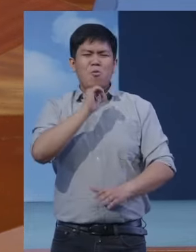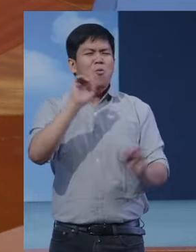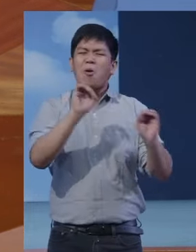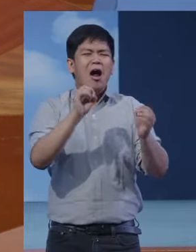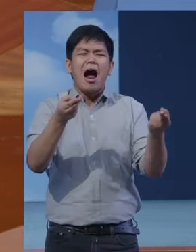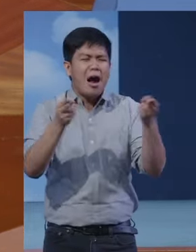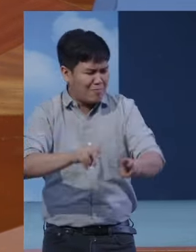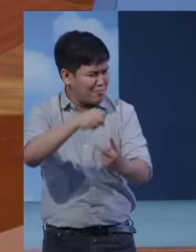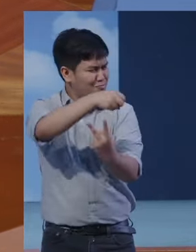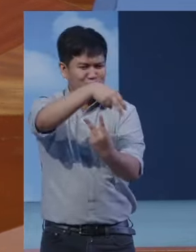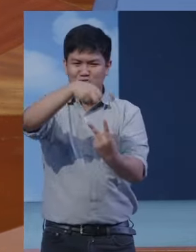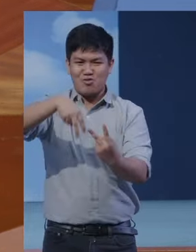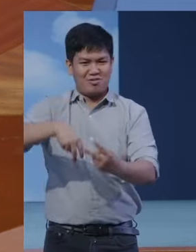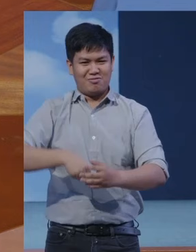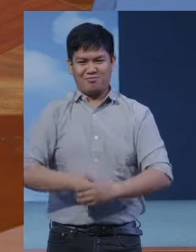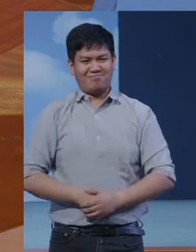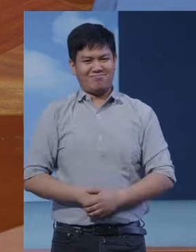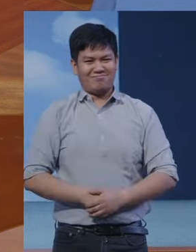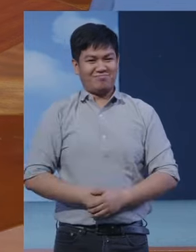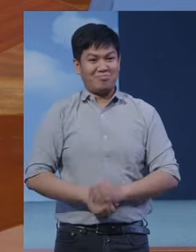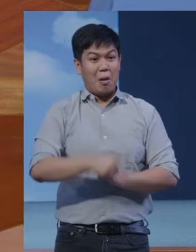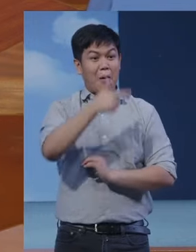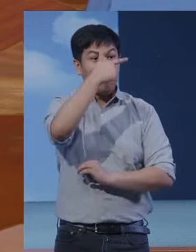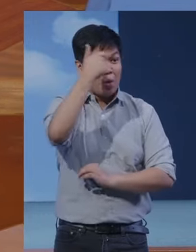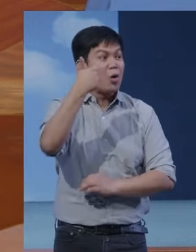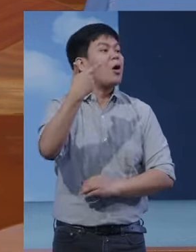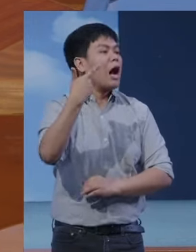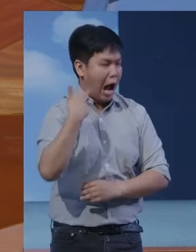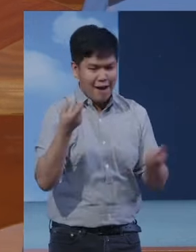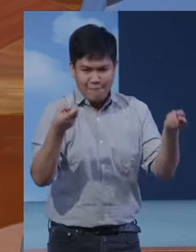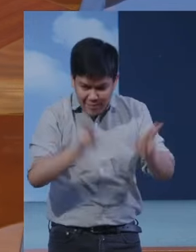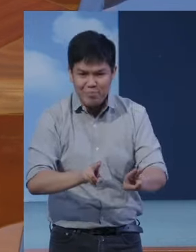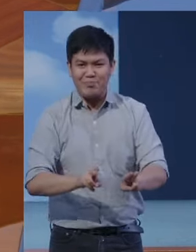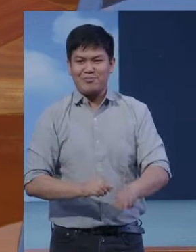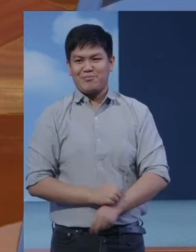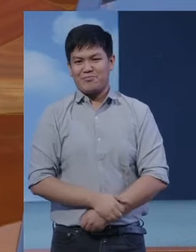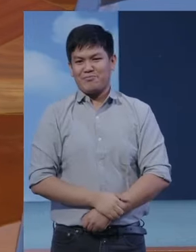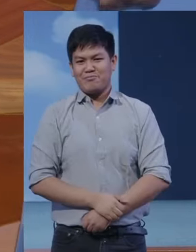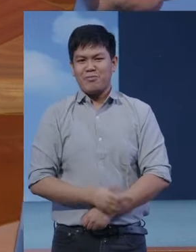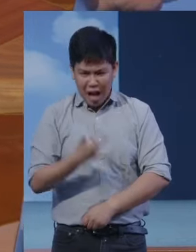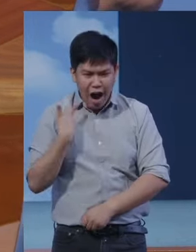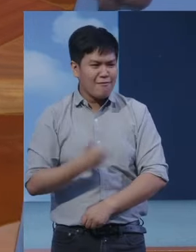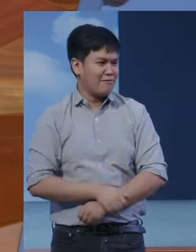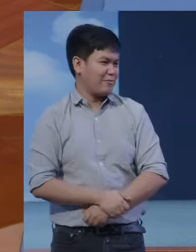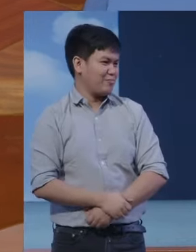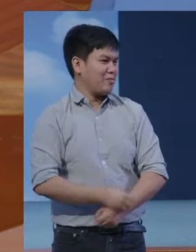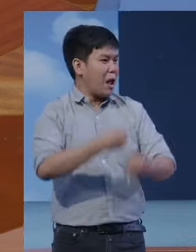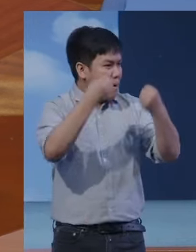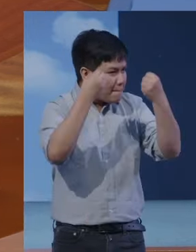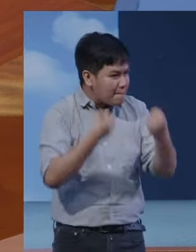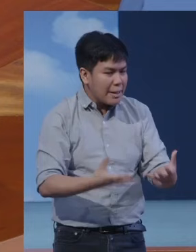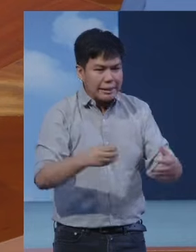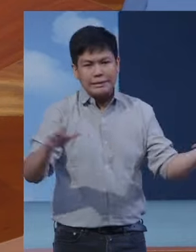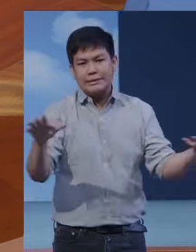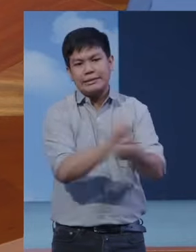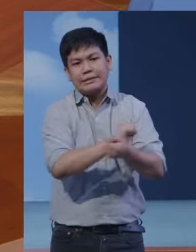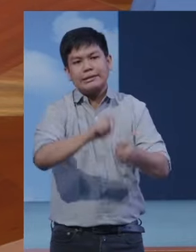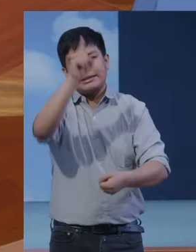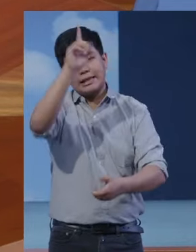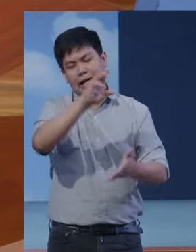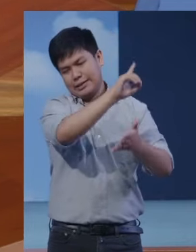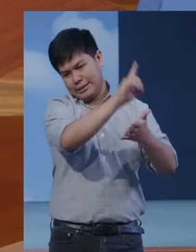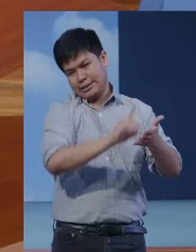akin ito sa pag at nangyayari po mga kapatid maraming sumisira ng disenyo ng